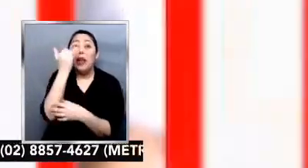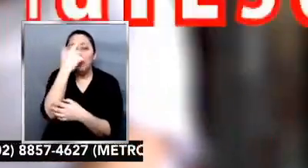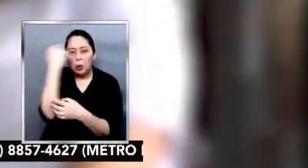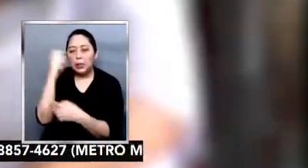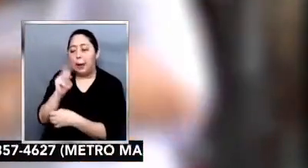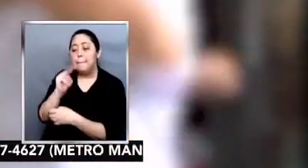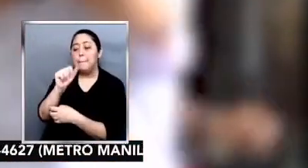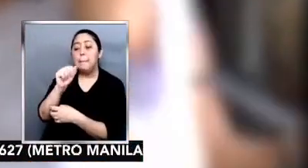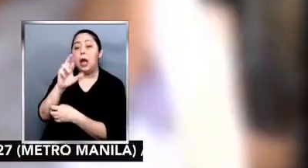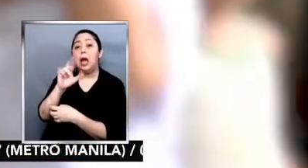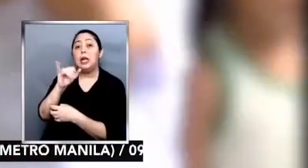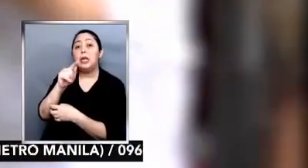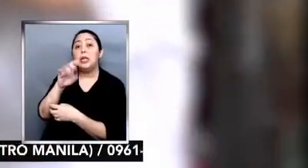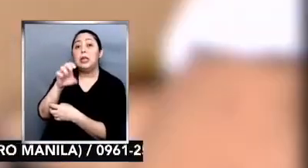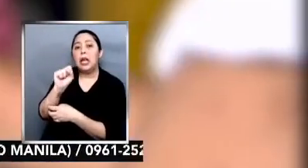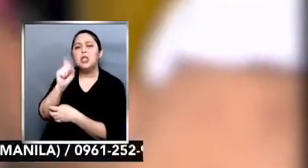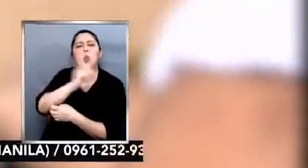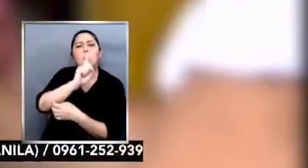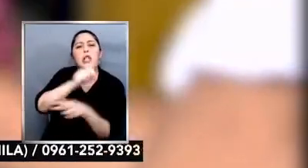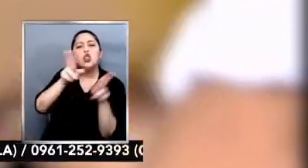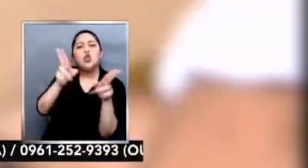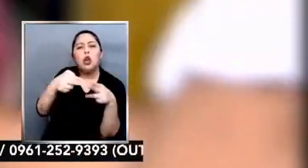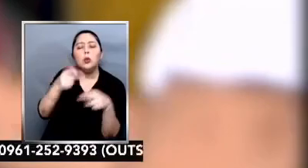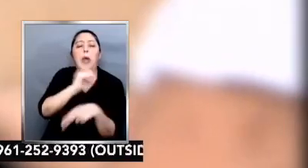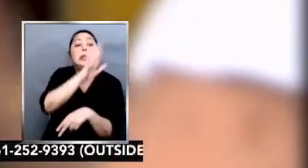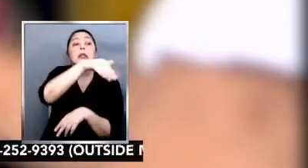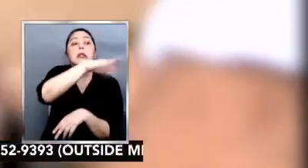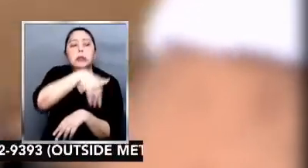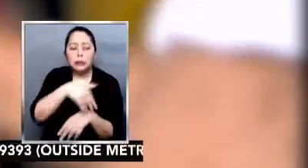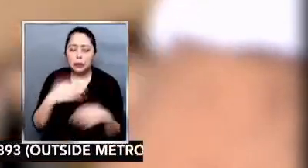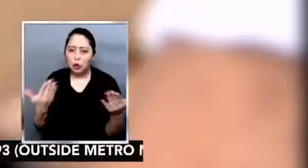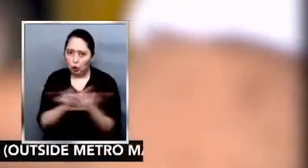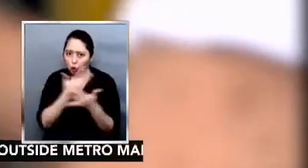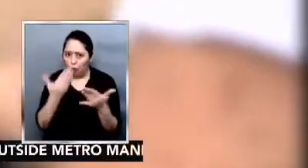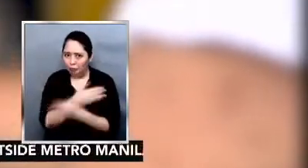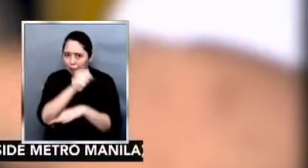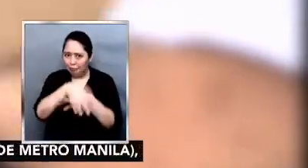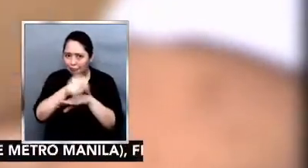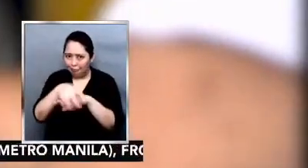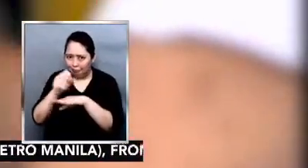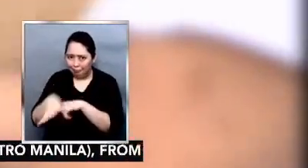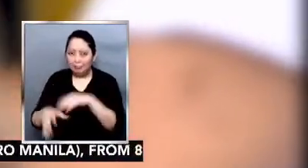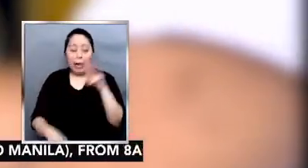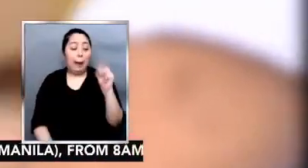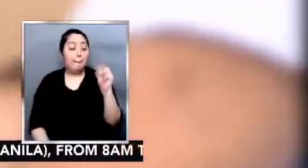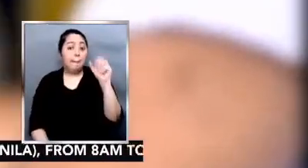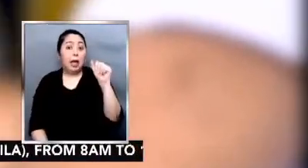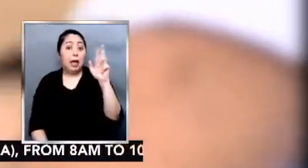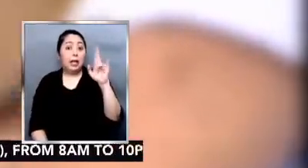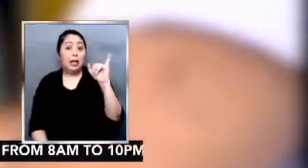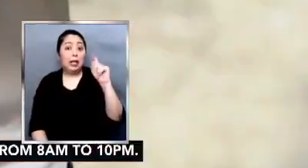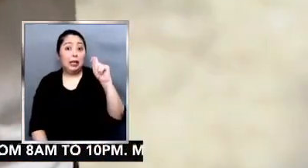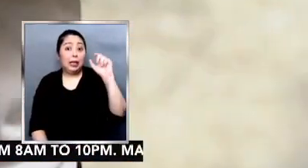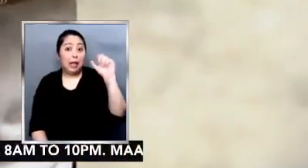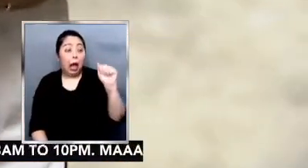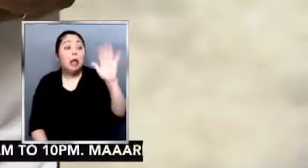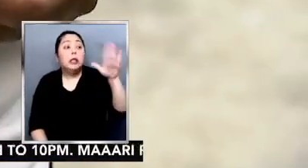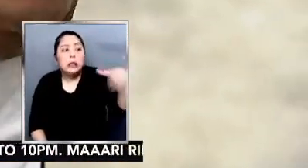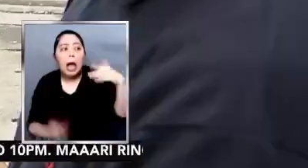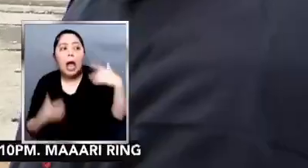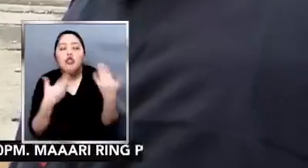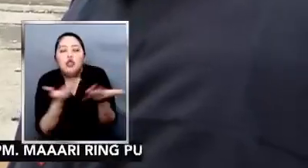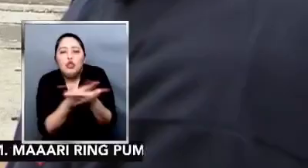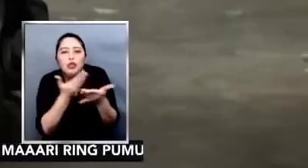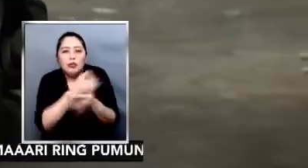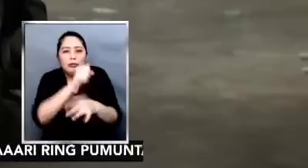for Mare, ito ang latest. Marieta, Mare, ito pa. Marina, Mare, ano na. Pero ano naman